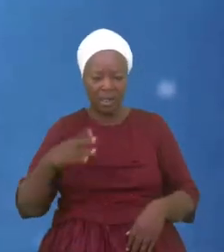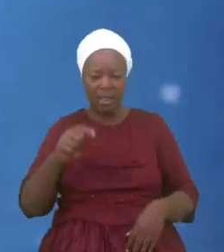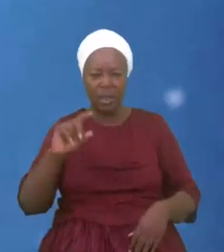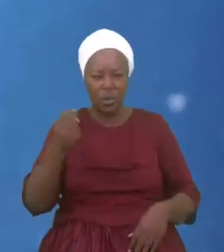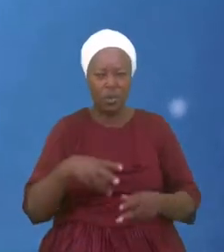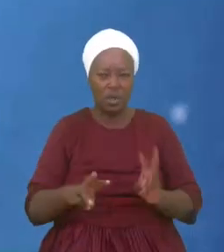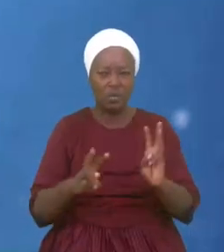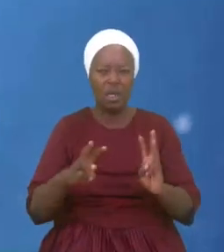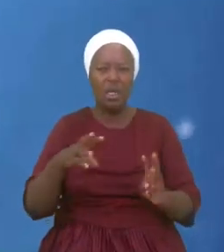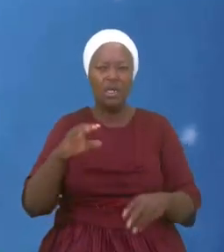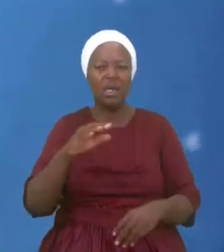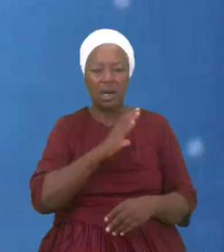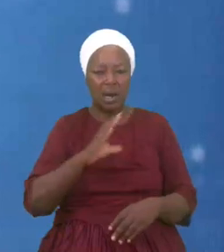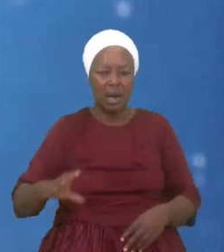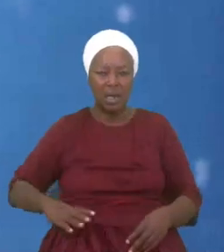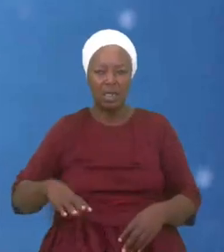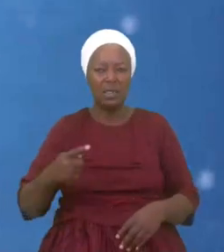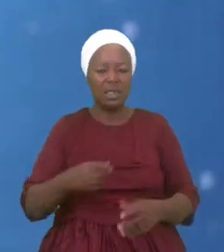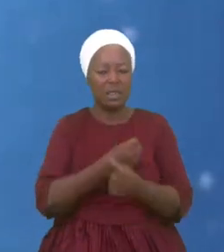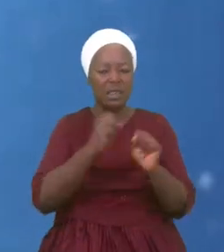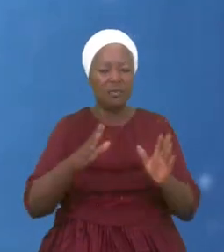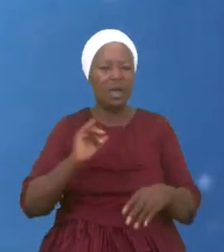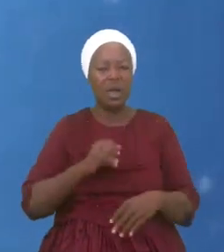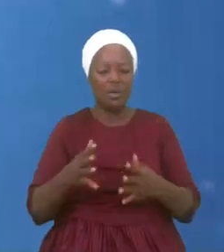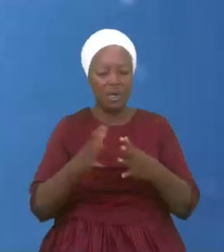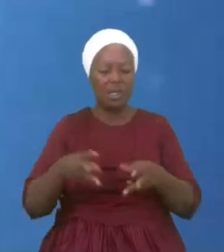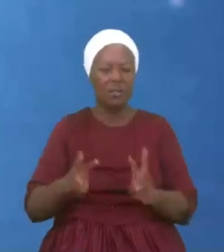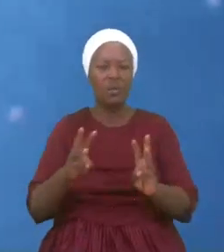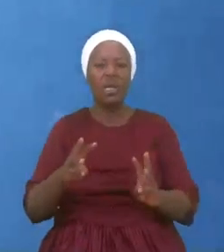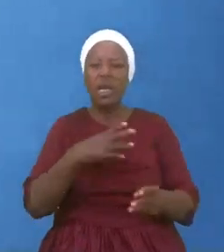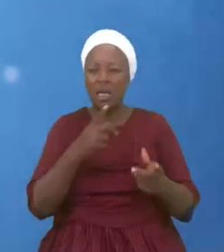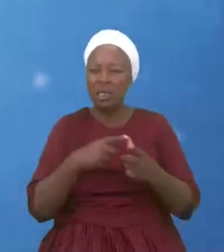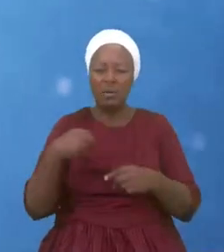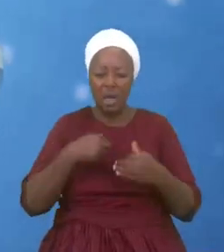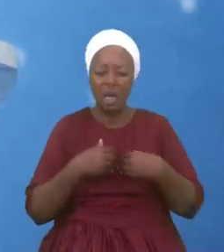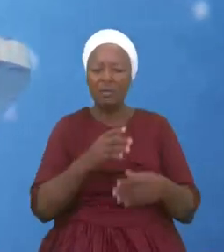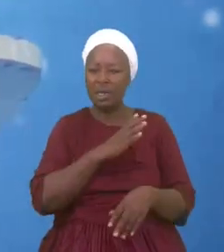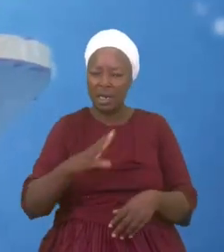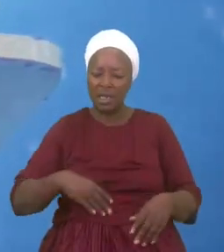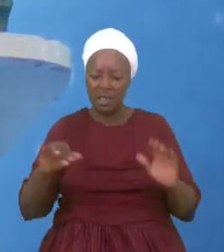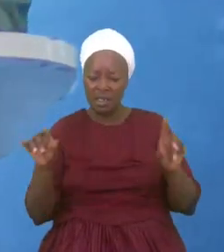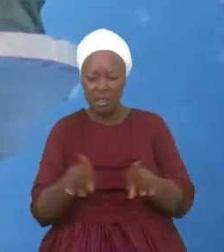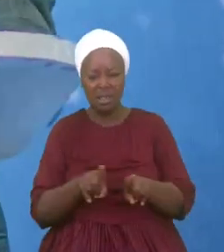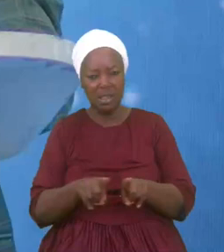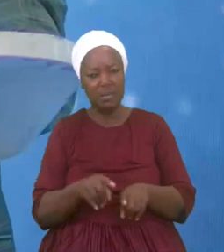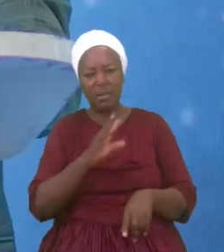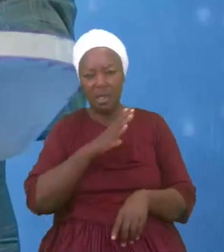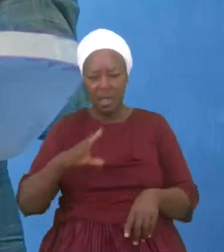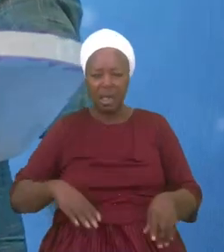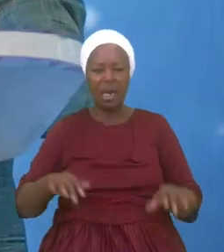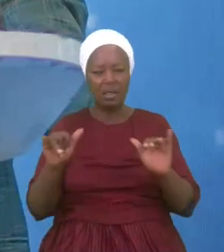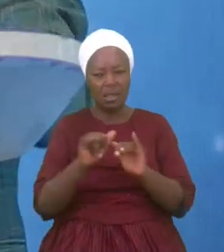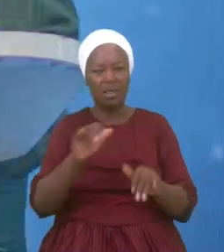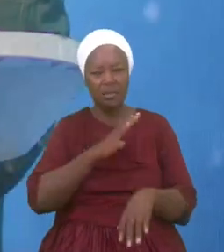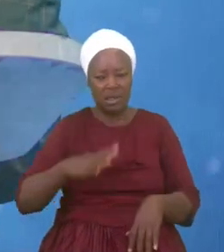chance nous avons Christ l'unique voit Christelle la voix ordonnée nous